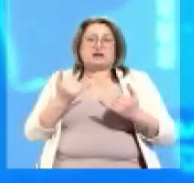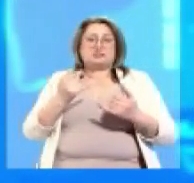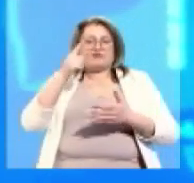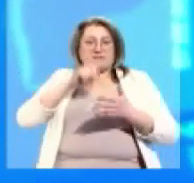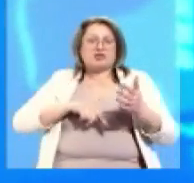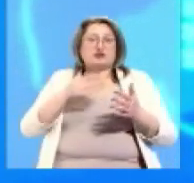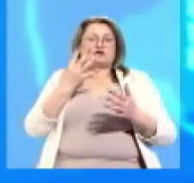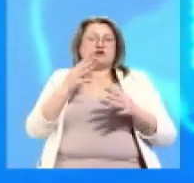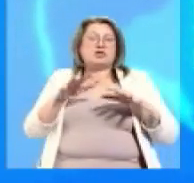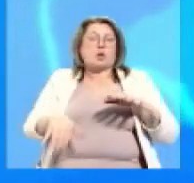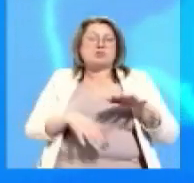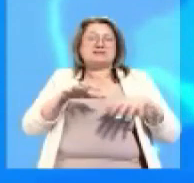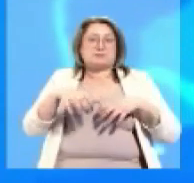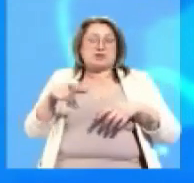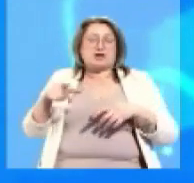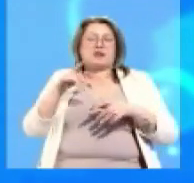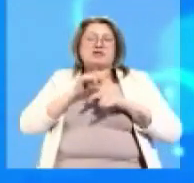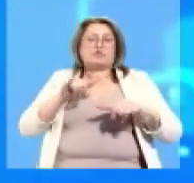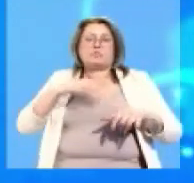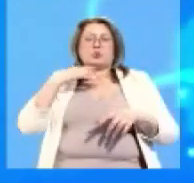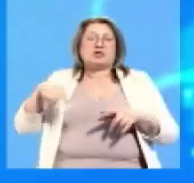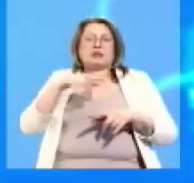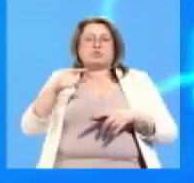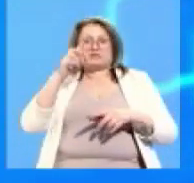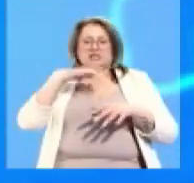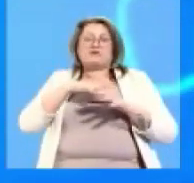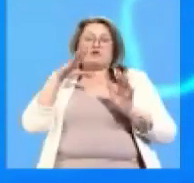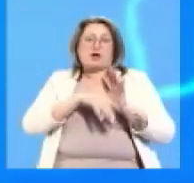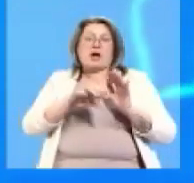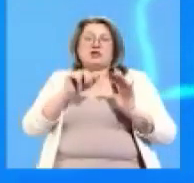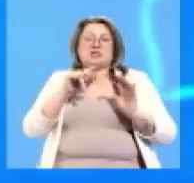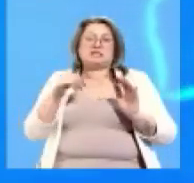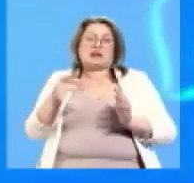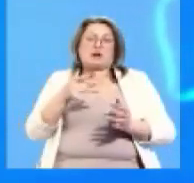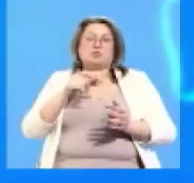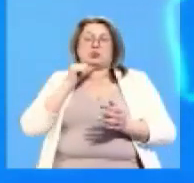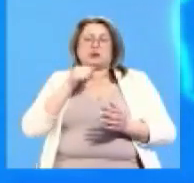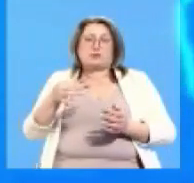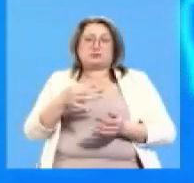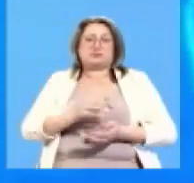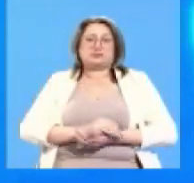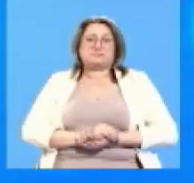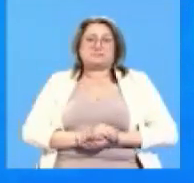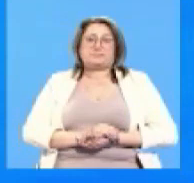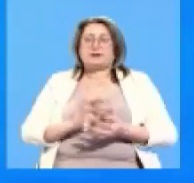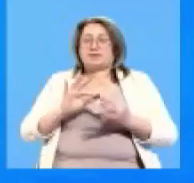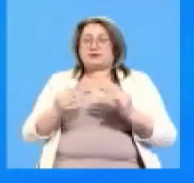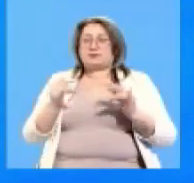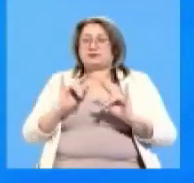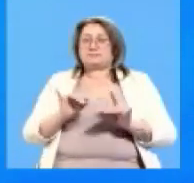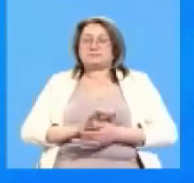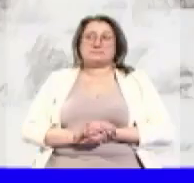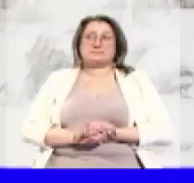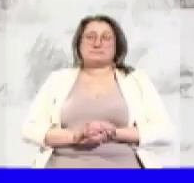преданных четвероногих разводят во многих регионах страны, в том числе и в Алтынсаринском районе Кустанайской области. Подробнее в нашем